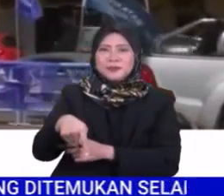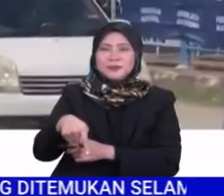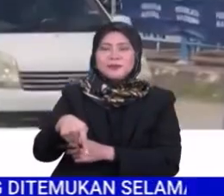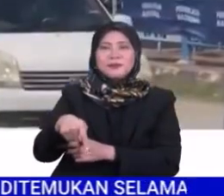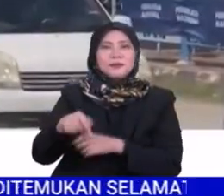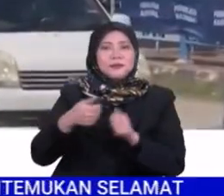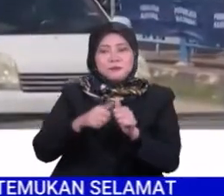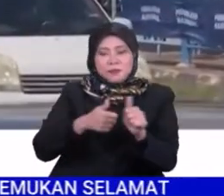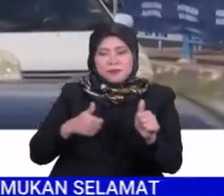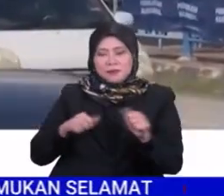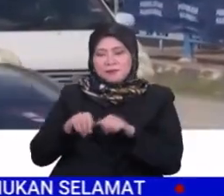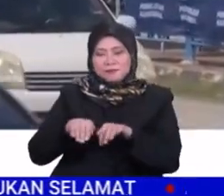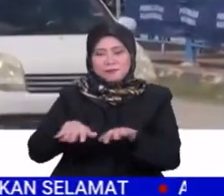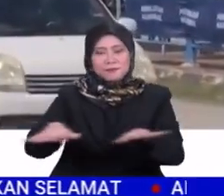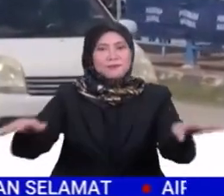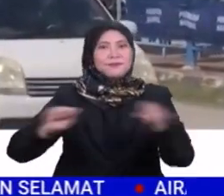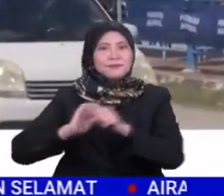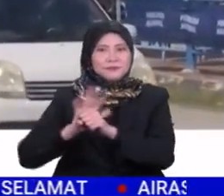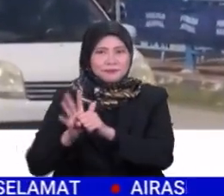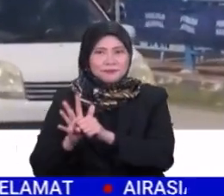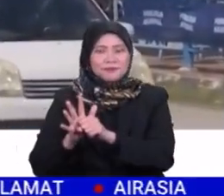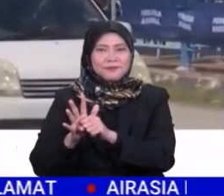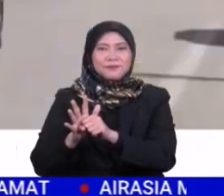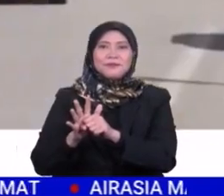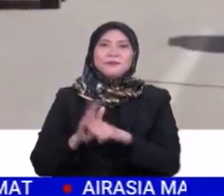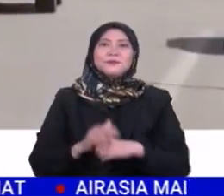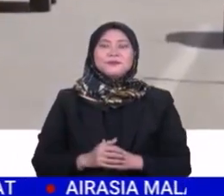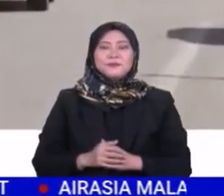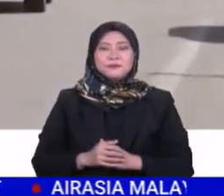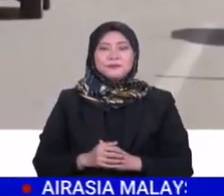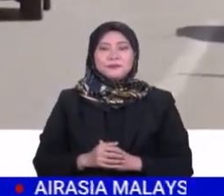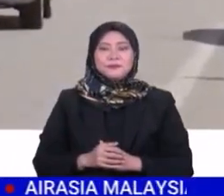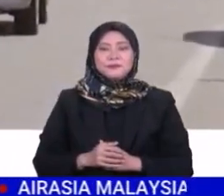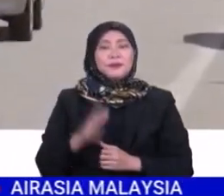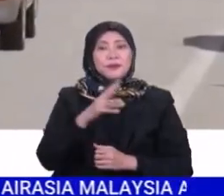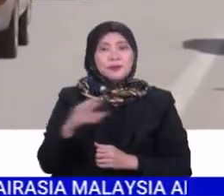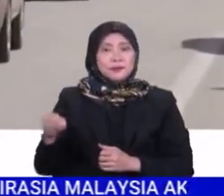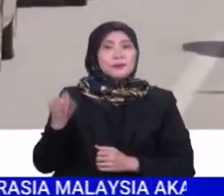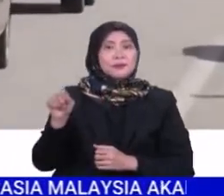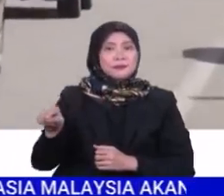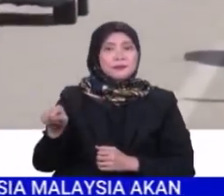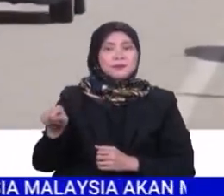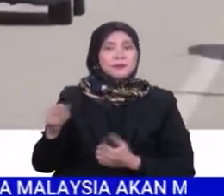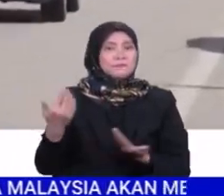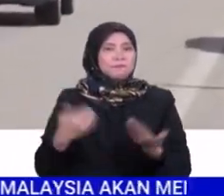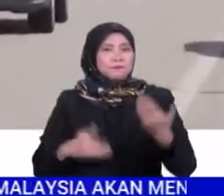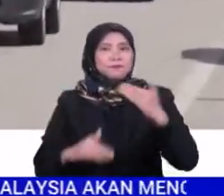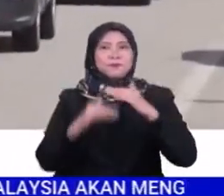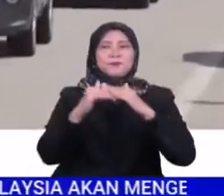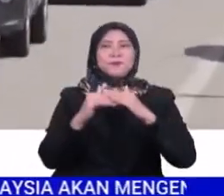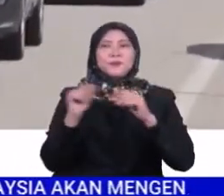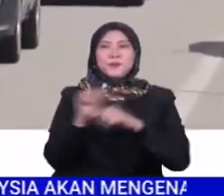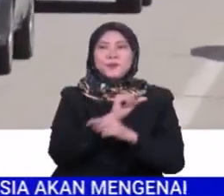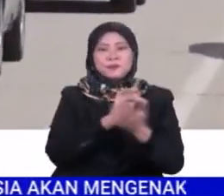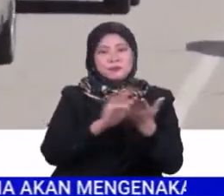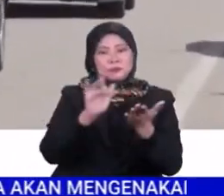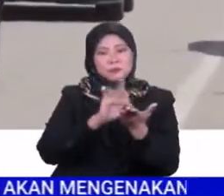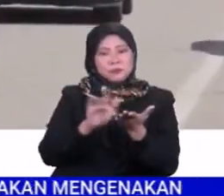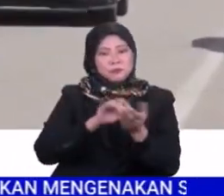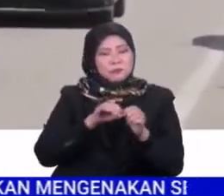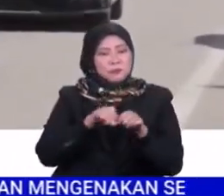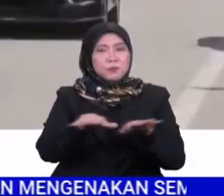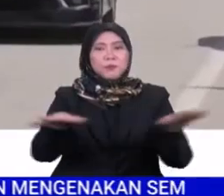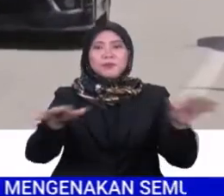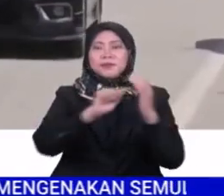mengelakkan jangkitan wabak COVID-19 terus menular. Mereka juga dilihat mengoptimumkan penggunaan media sosial